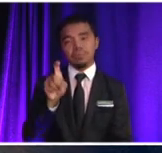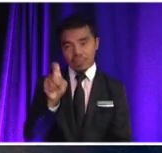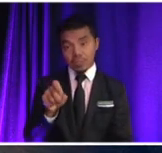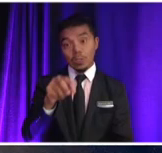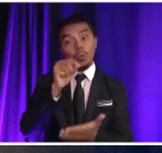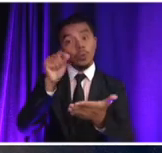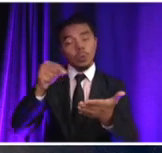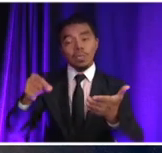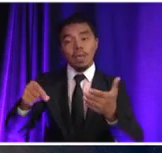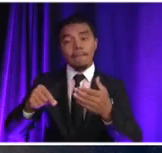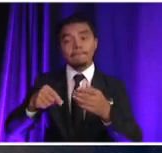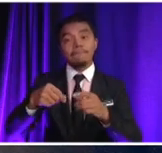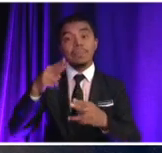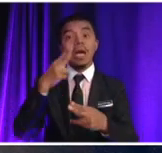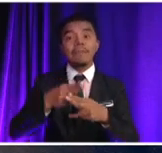penuh